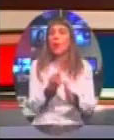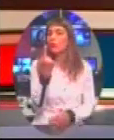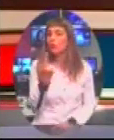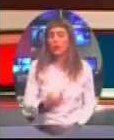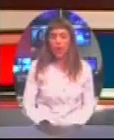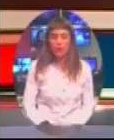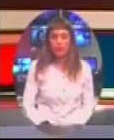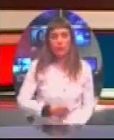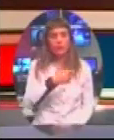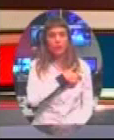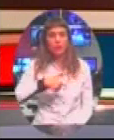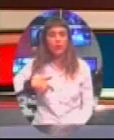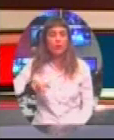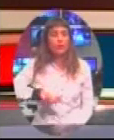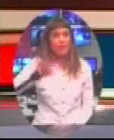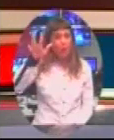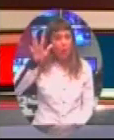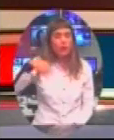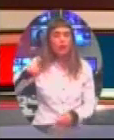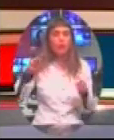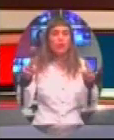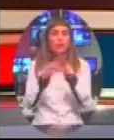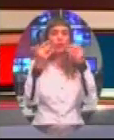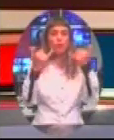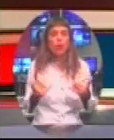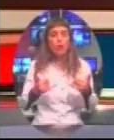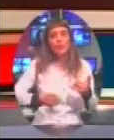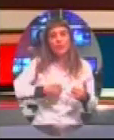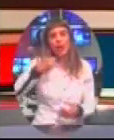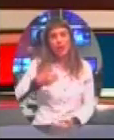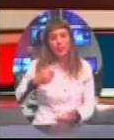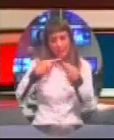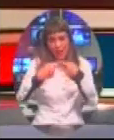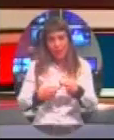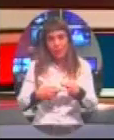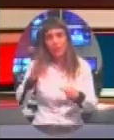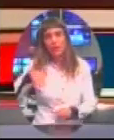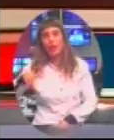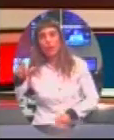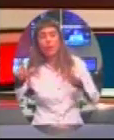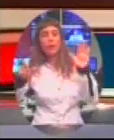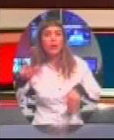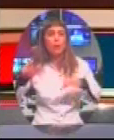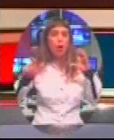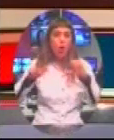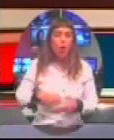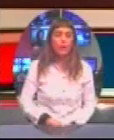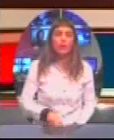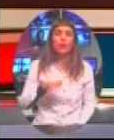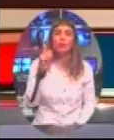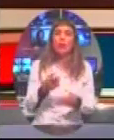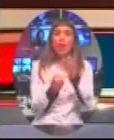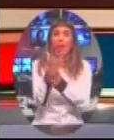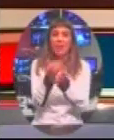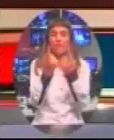הרשויות המקומיות בצפון נפגשו היום עם כמה שרים, בהם השר ליברמן והשר כחלון, שהתחייבו להקים ועדת